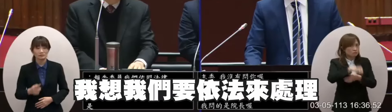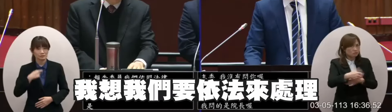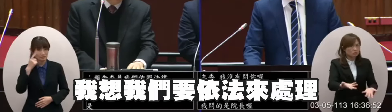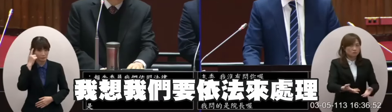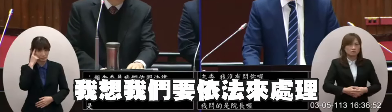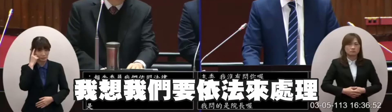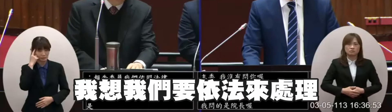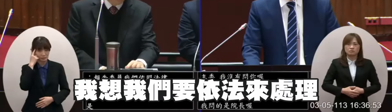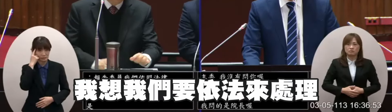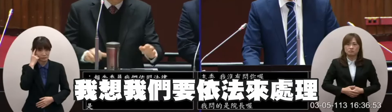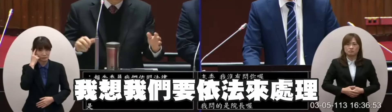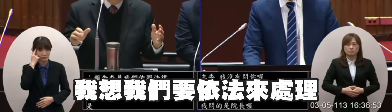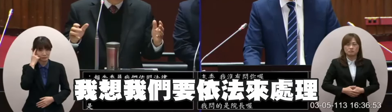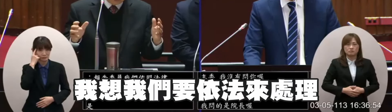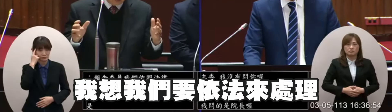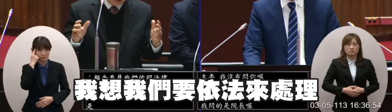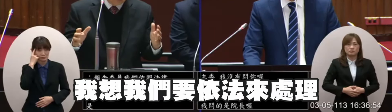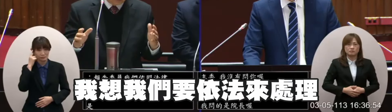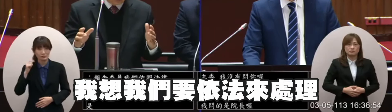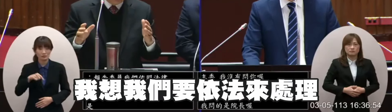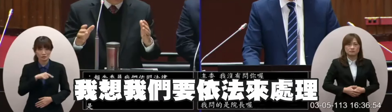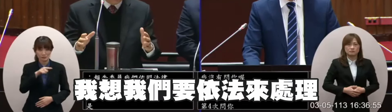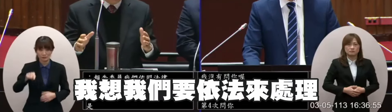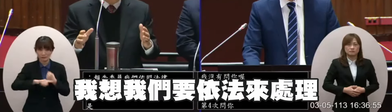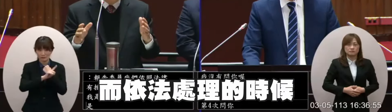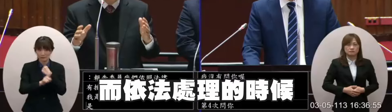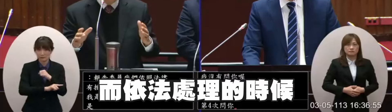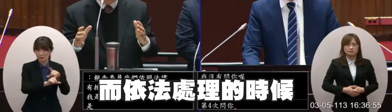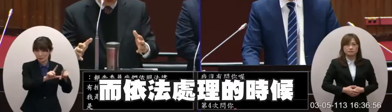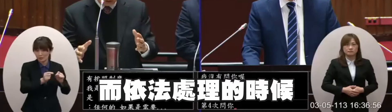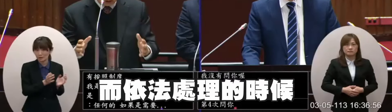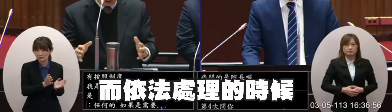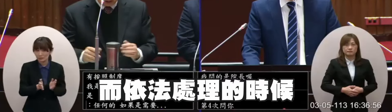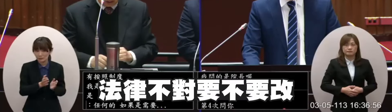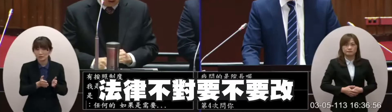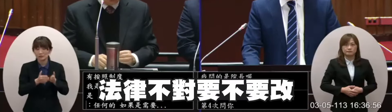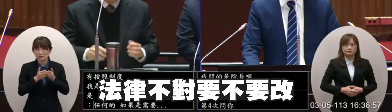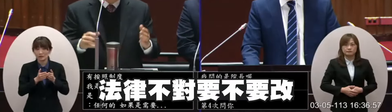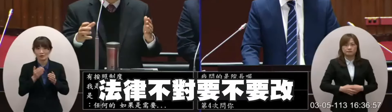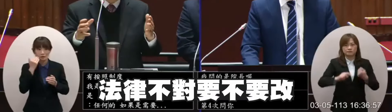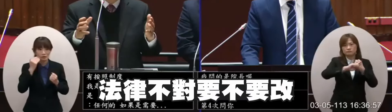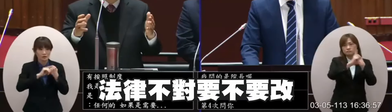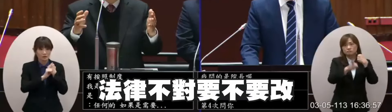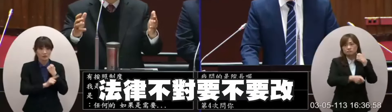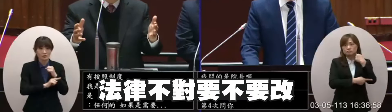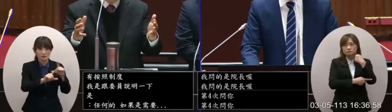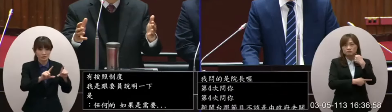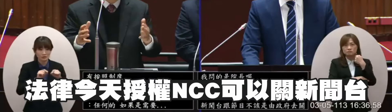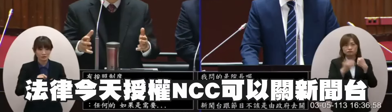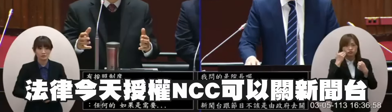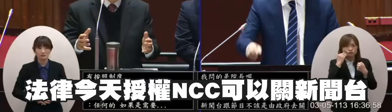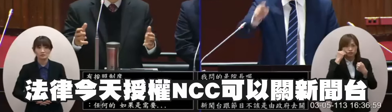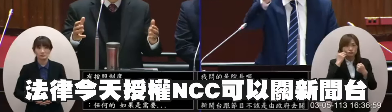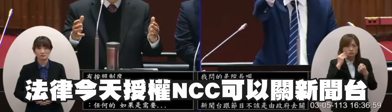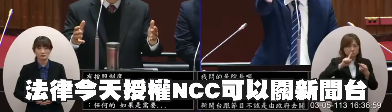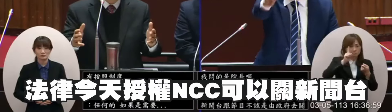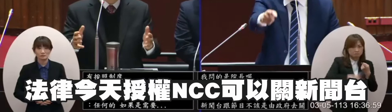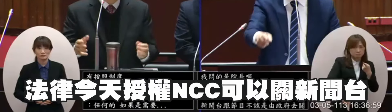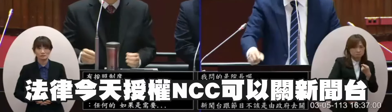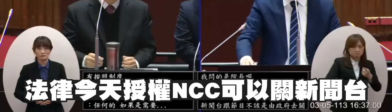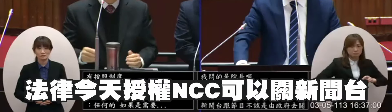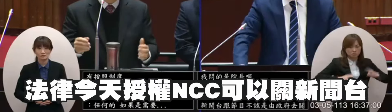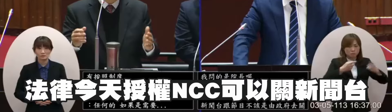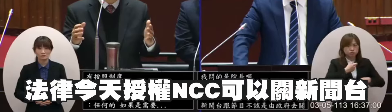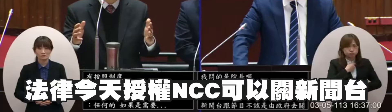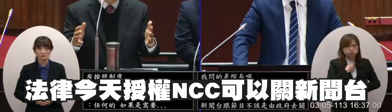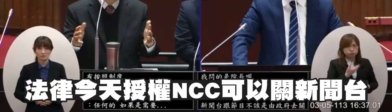想，我们要依法来处理，而依法处理的时候， 法律不对要不要改？法律今天授权